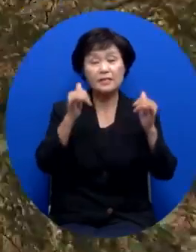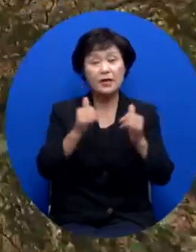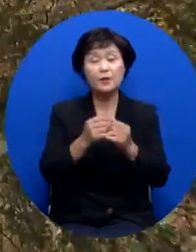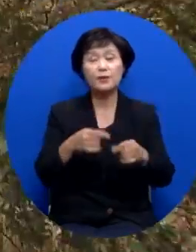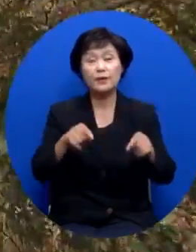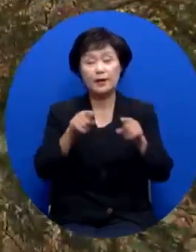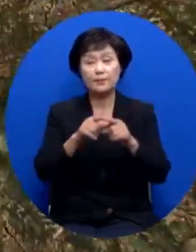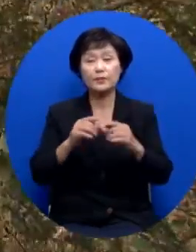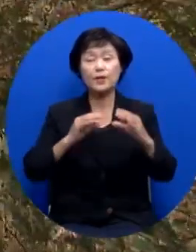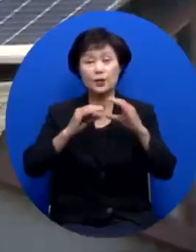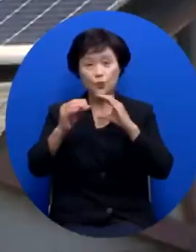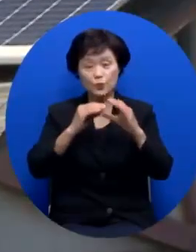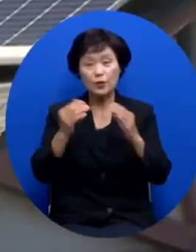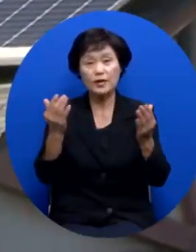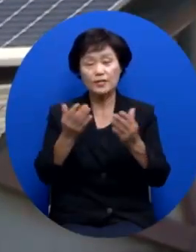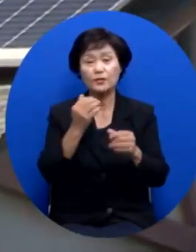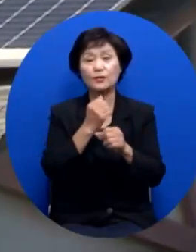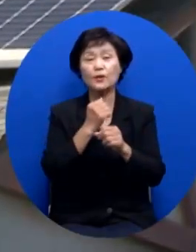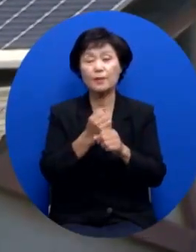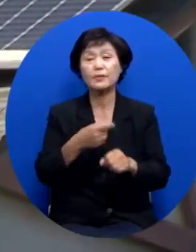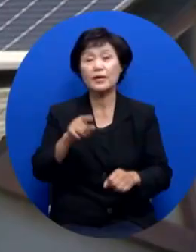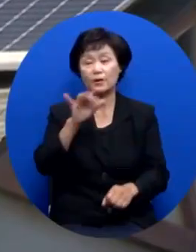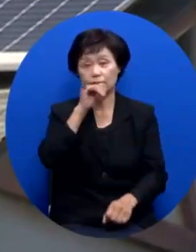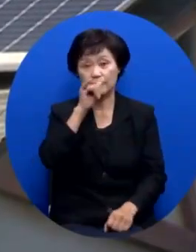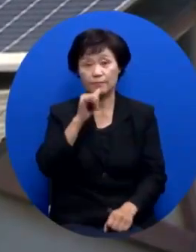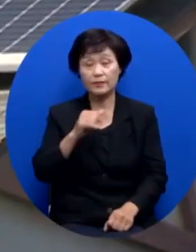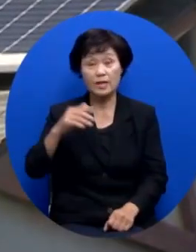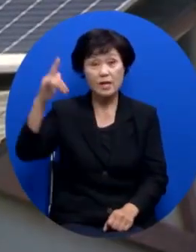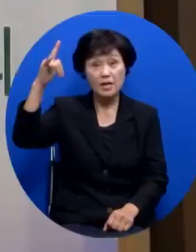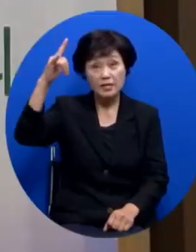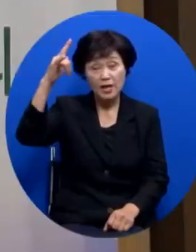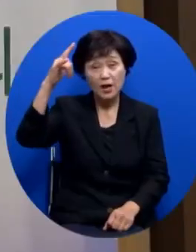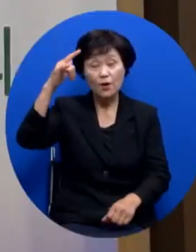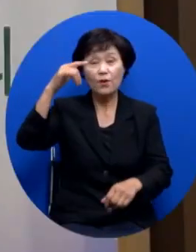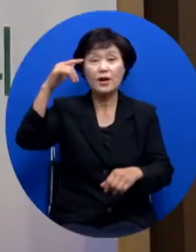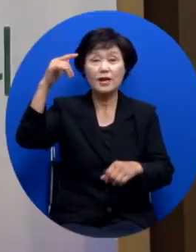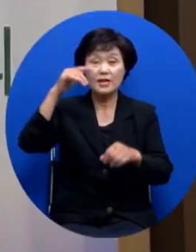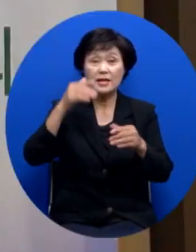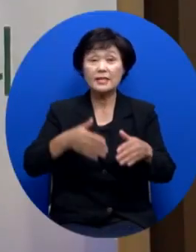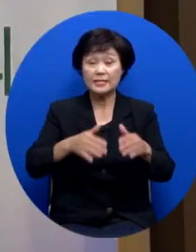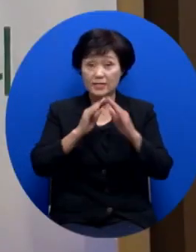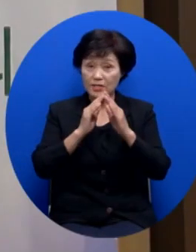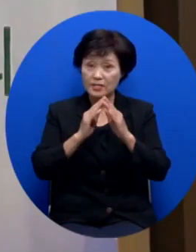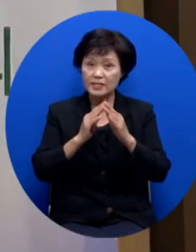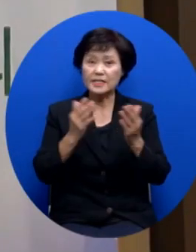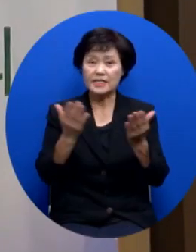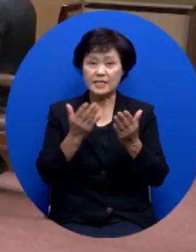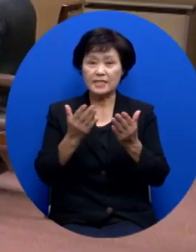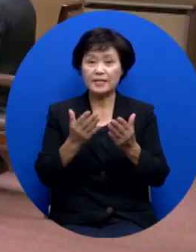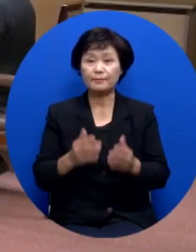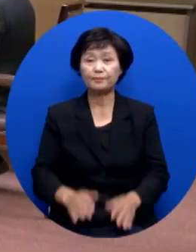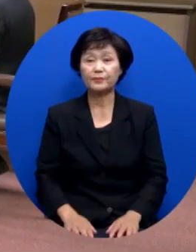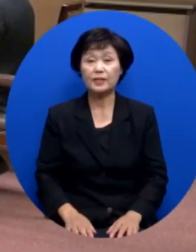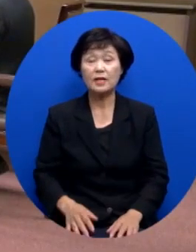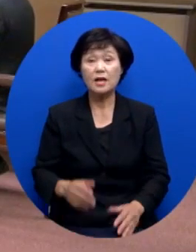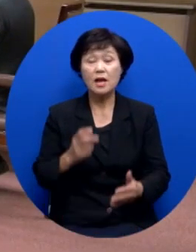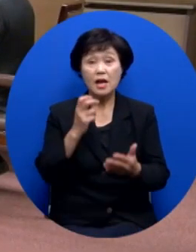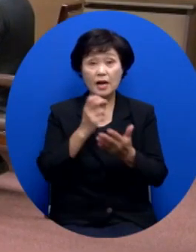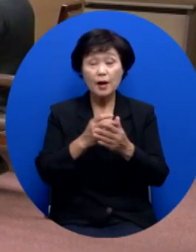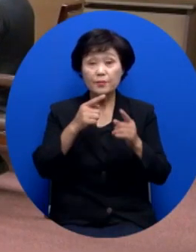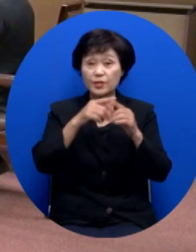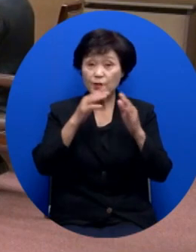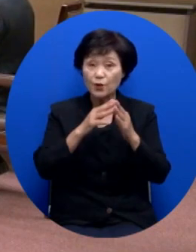만들어갑니다. 교단에서 태양광 발전소 설립에 나선 사례입니다. 2018년 창립한 기독교대한감리회